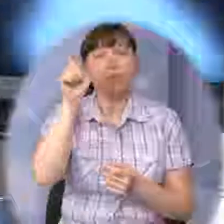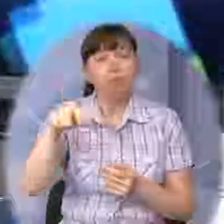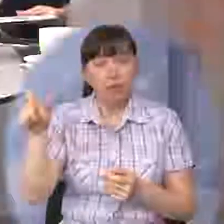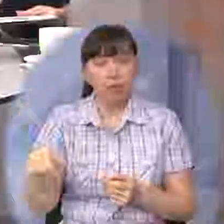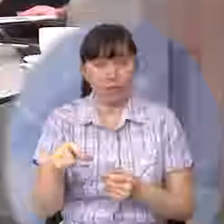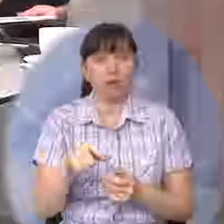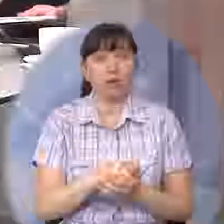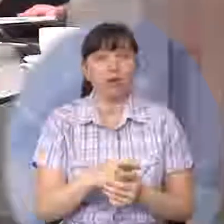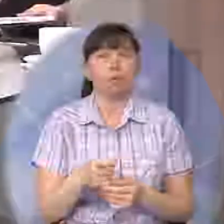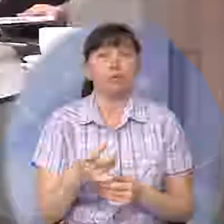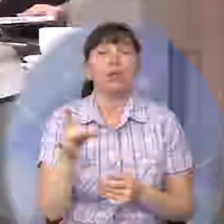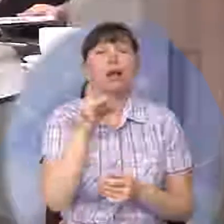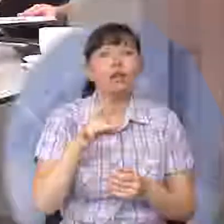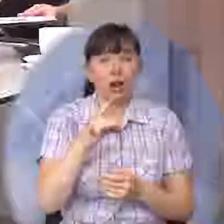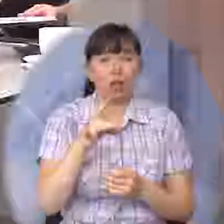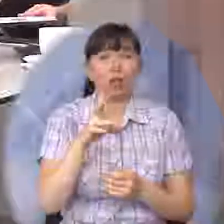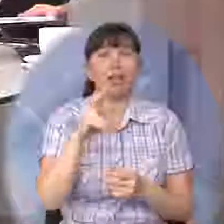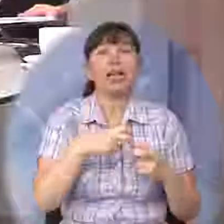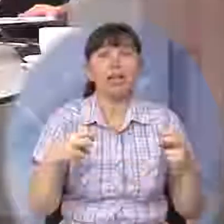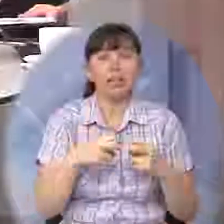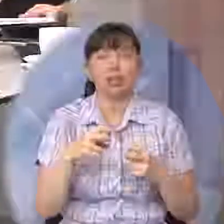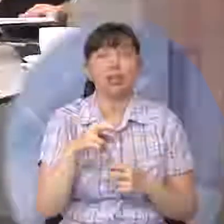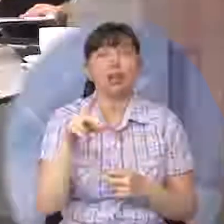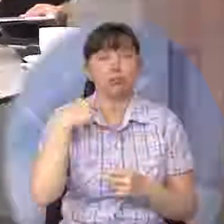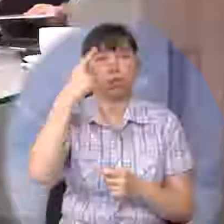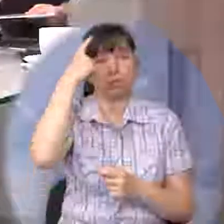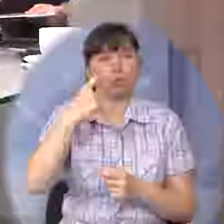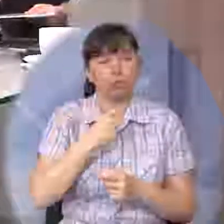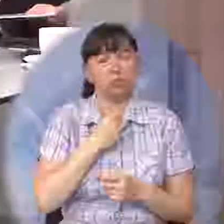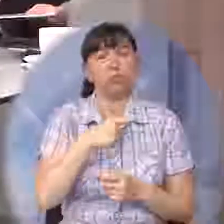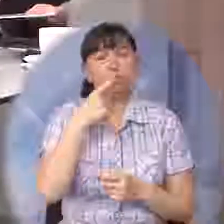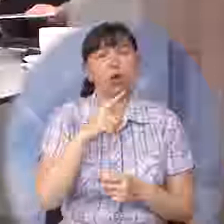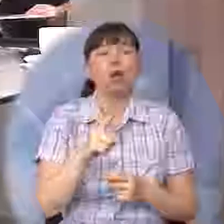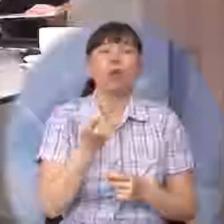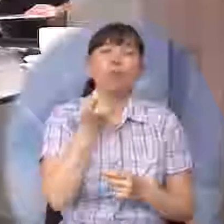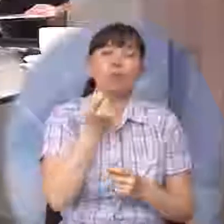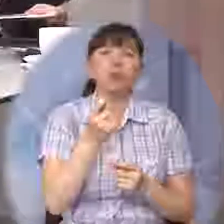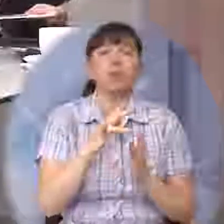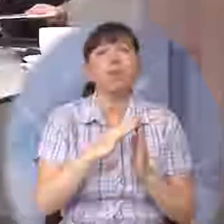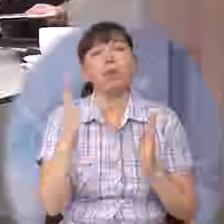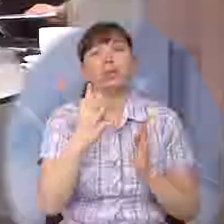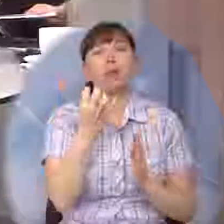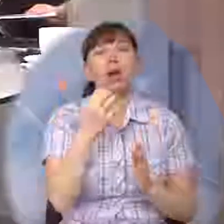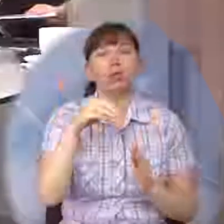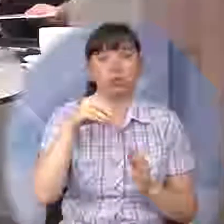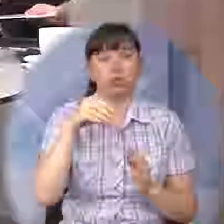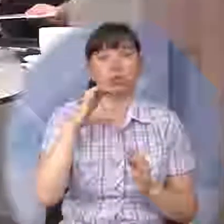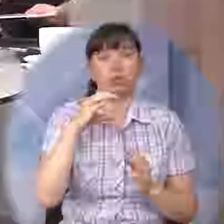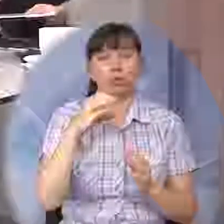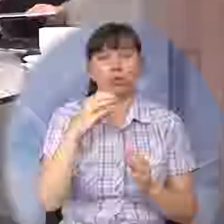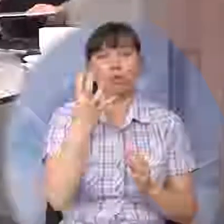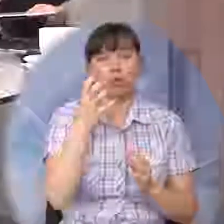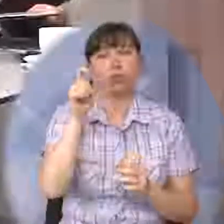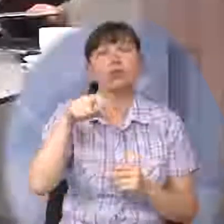direcției sociale din cadrul Consiliului Regional Rezina, Boris Artin, ne-a anunțat că are puțin peste 400 de